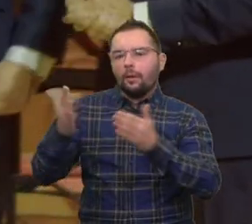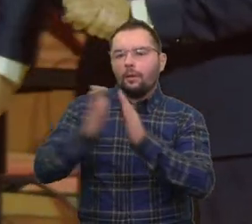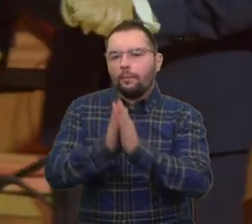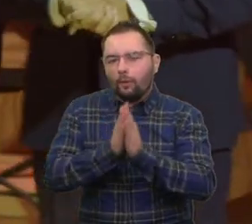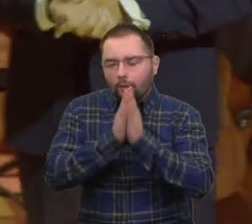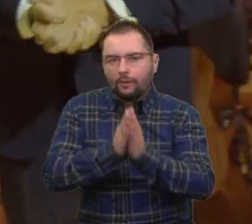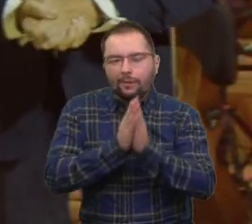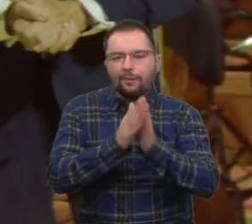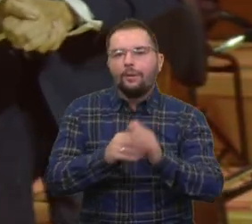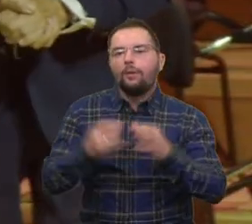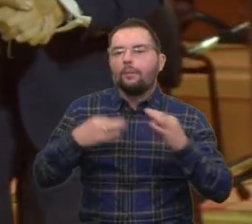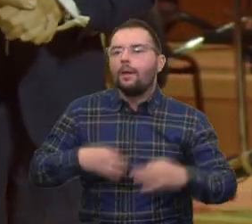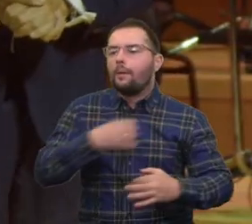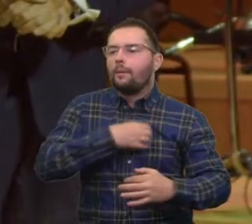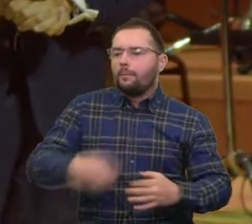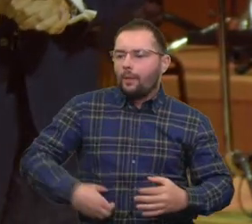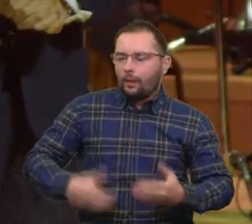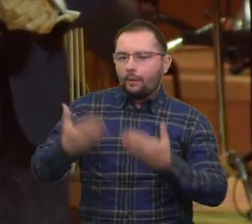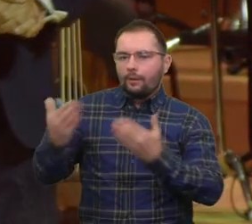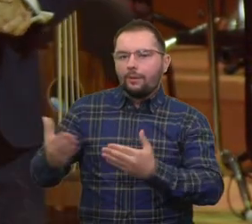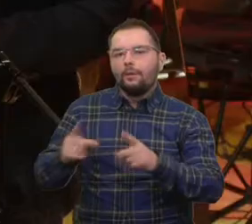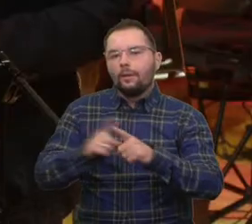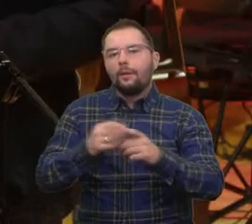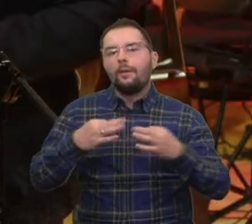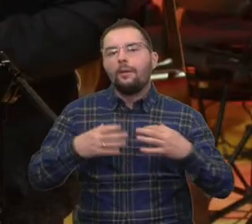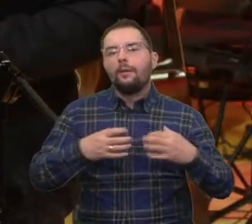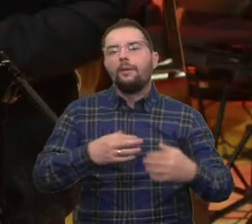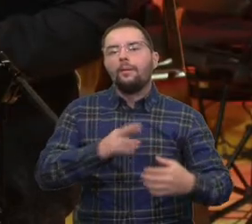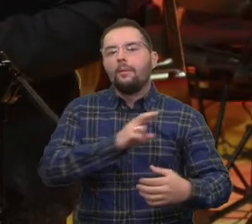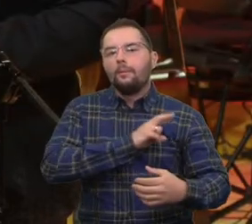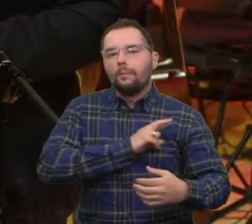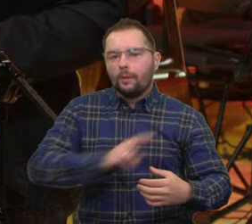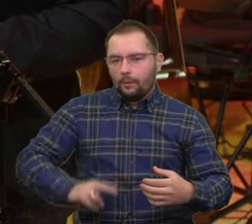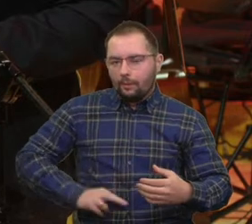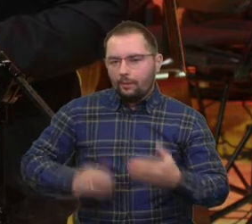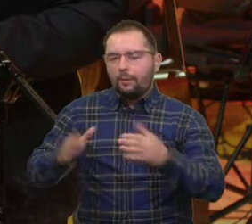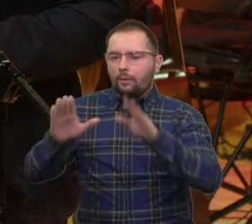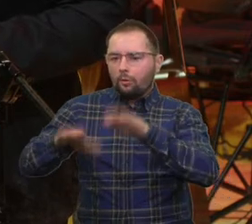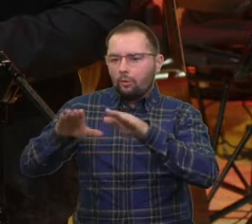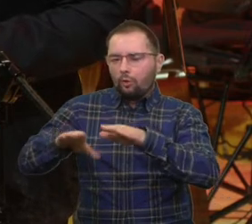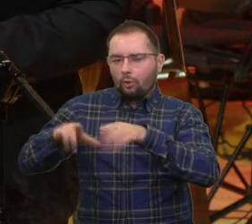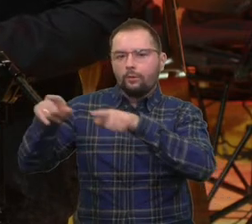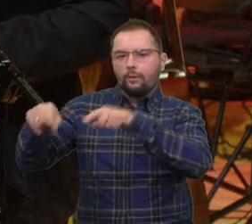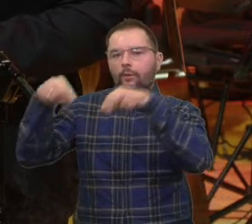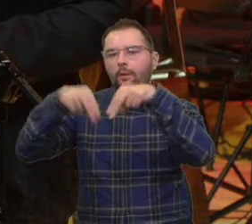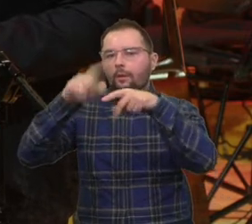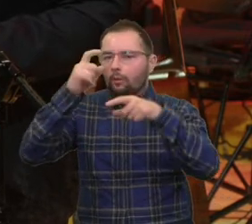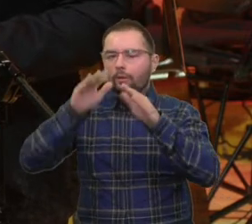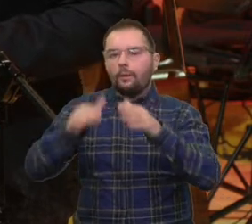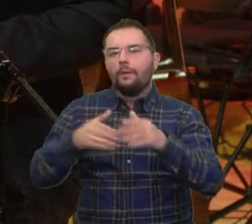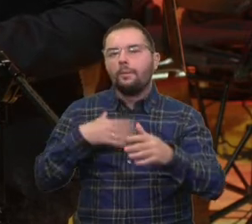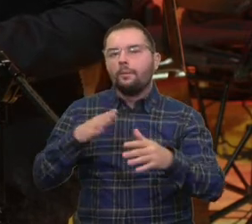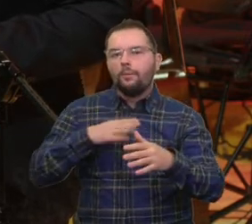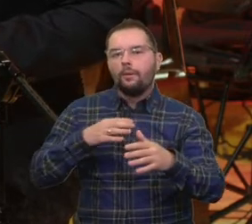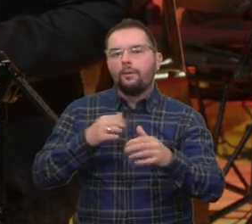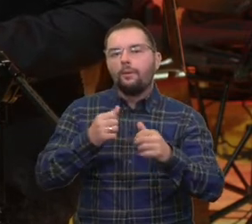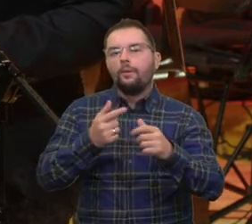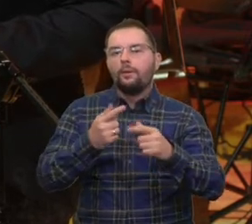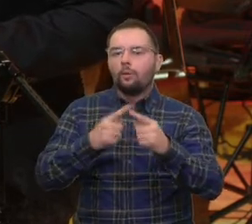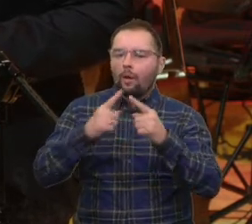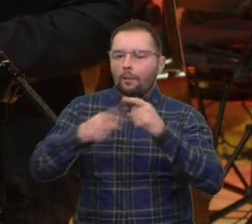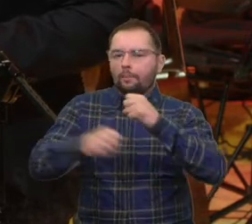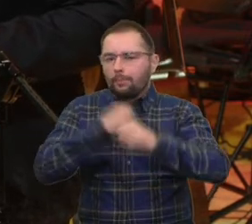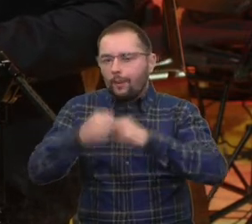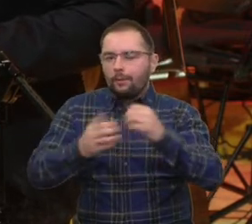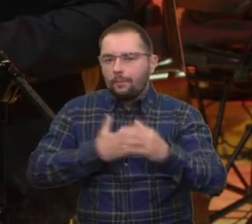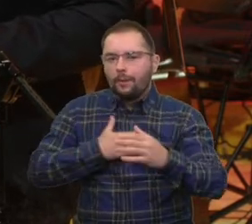właśnie jest, panie marszałku, panie premierze, prosimy pozostać. No dla was, panowie, mamy troszkę tutaj pracy. Żeby